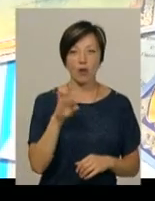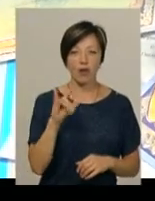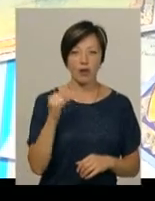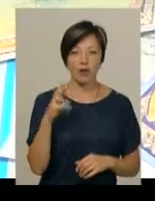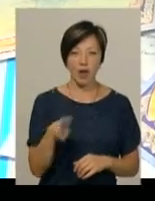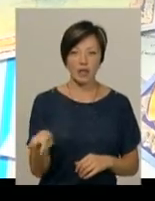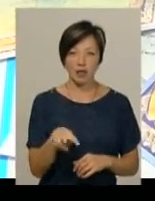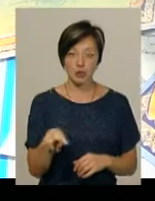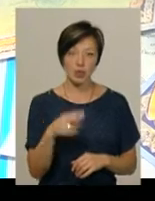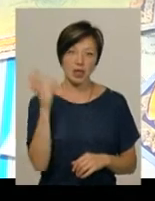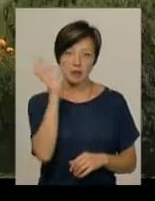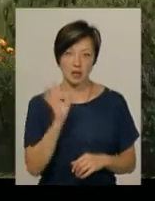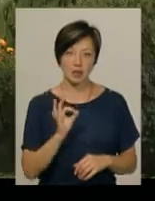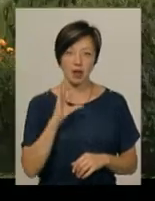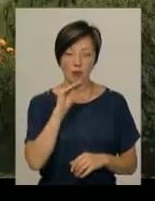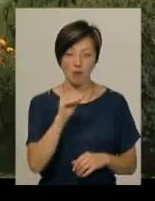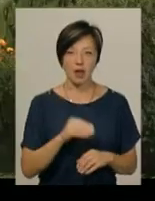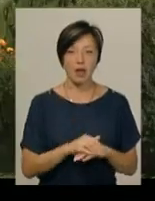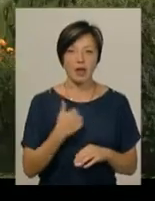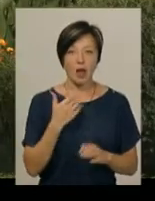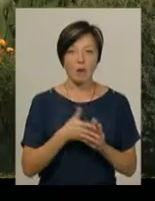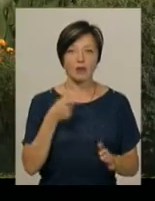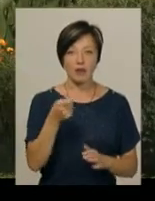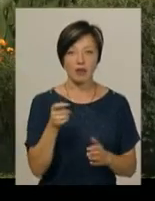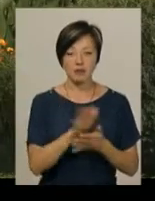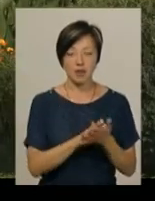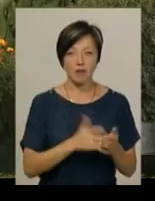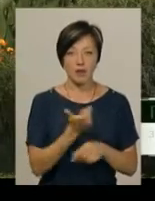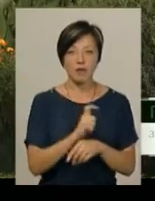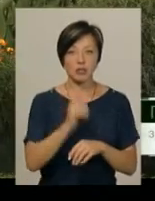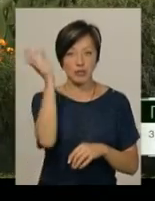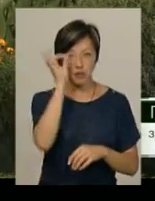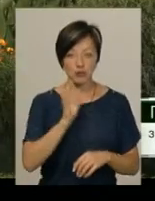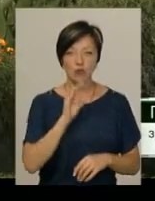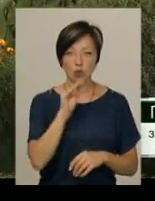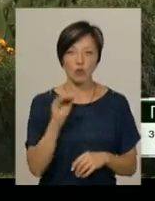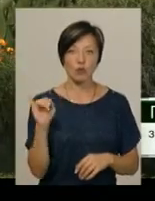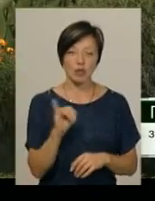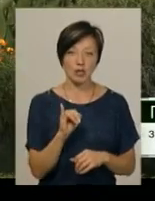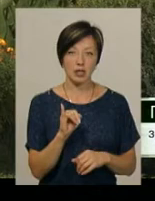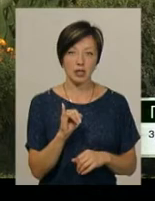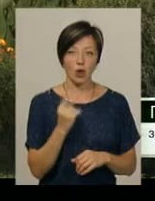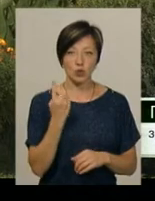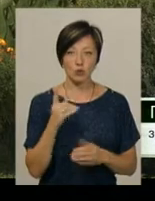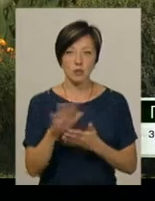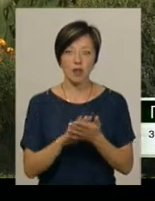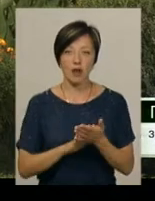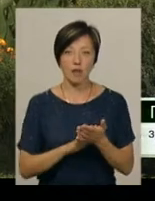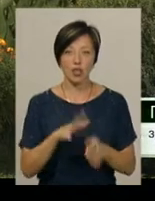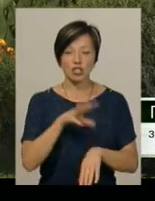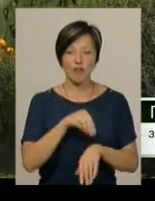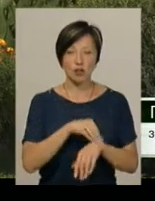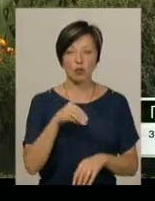та літератури німецька мова. Я подавала заявки переважно теж на німецьку мову і одну заяву на шведську